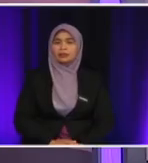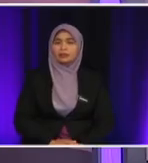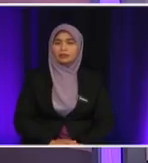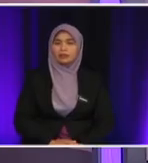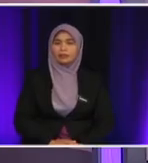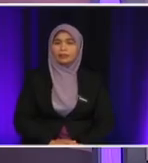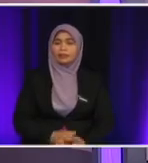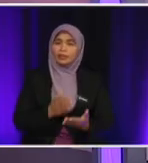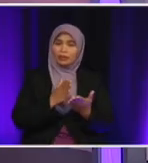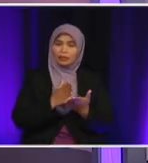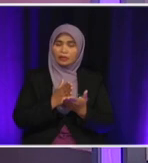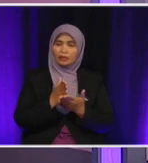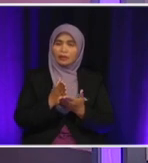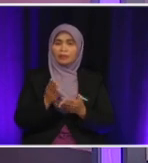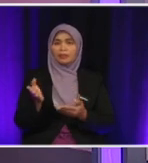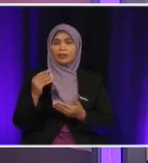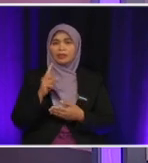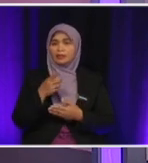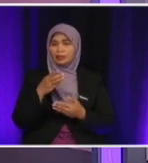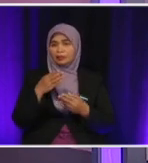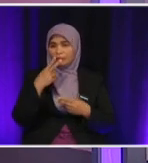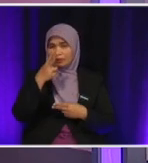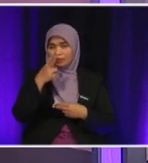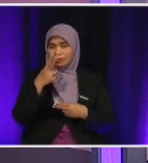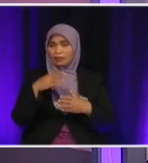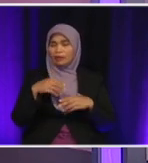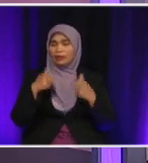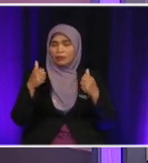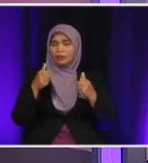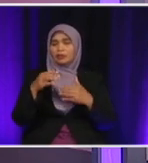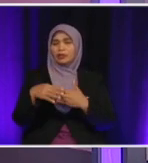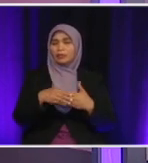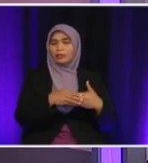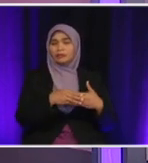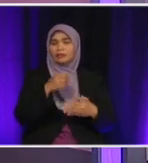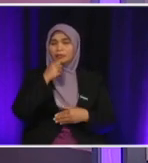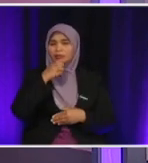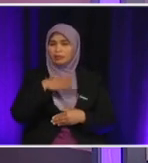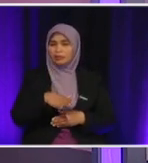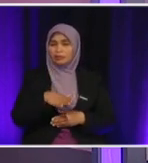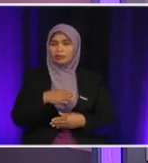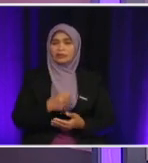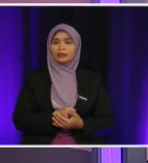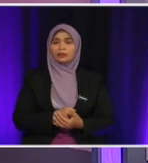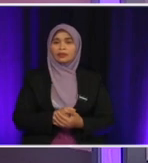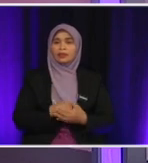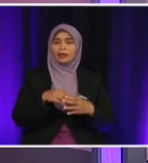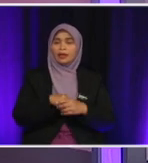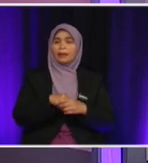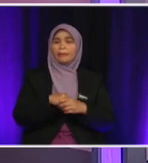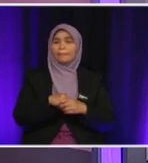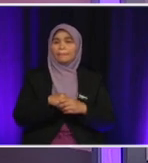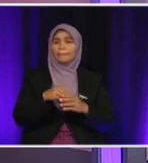seterusnya Mari kita lihat kehebatan kepemimpinan Rasulullah Shallallahu Alaihi Wasallam dalam aspek